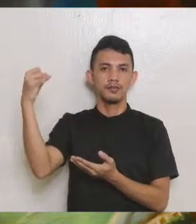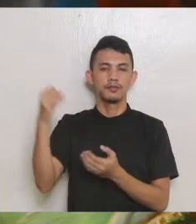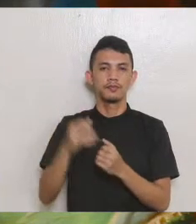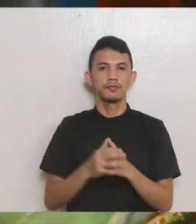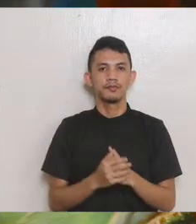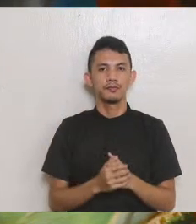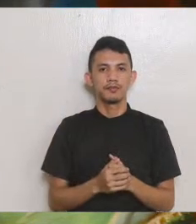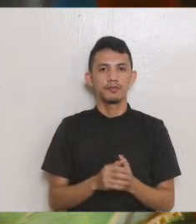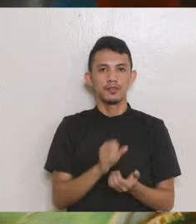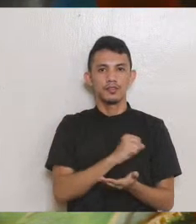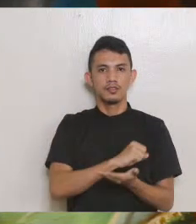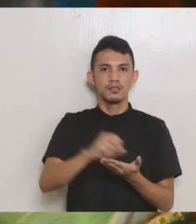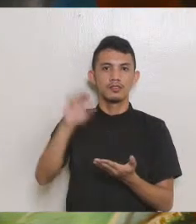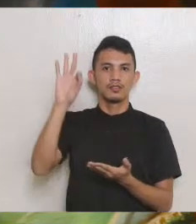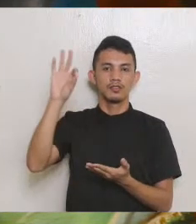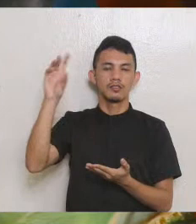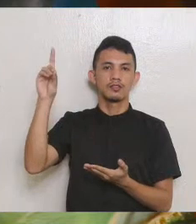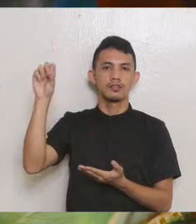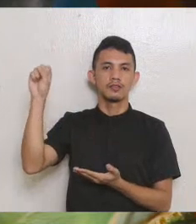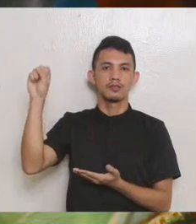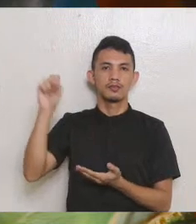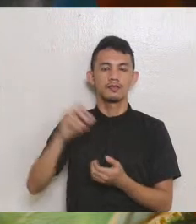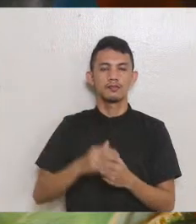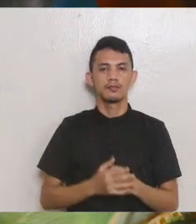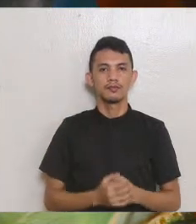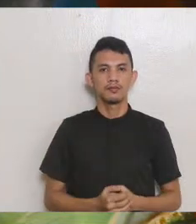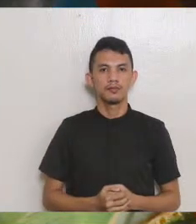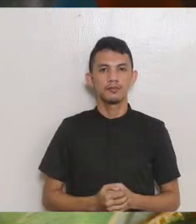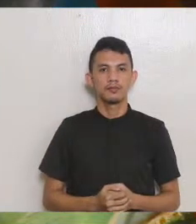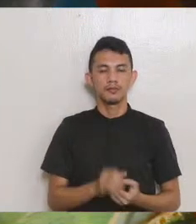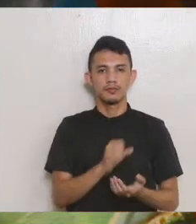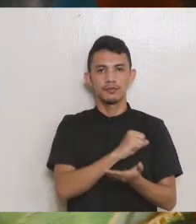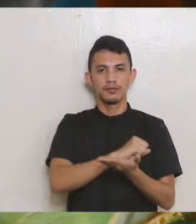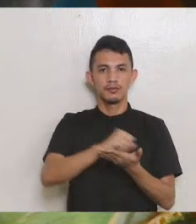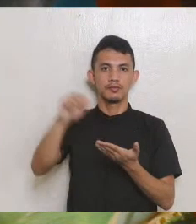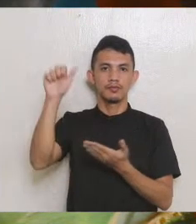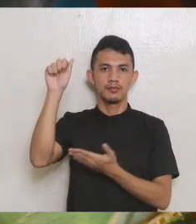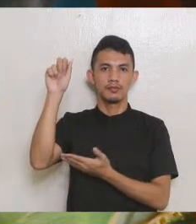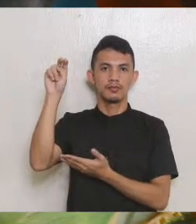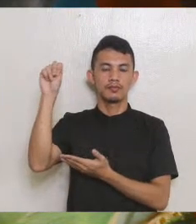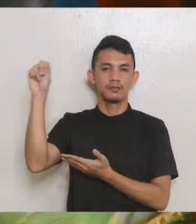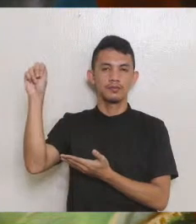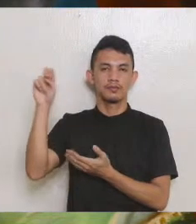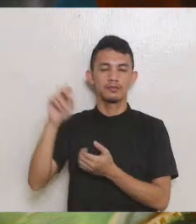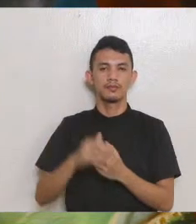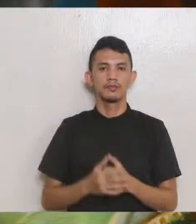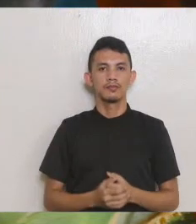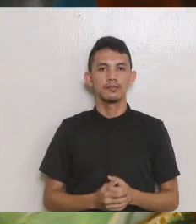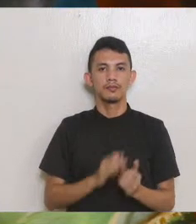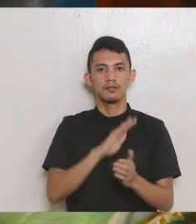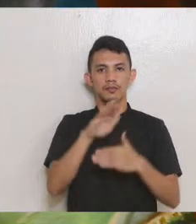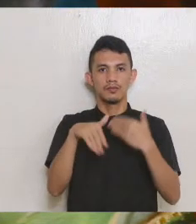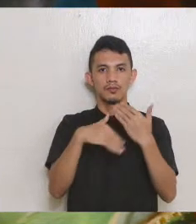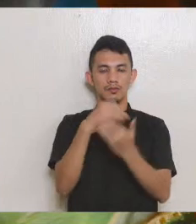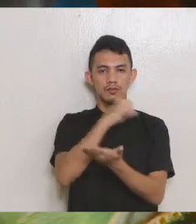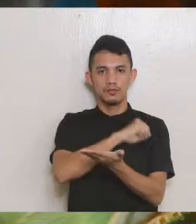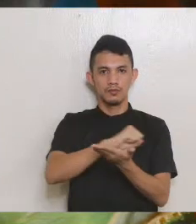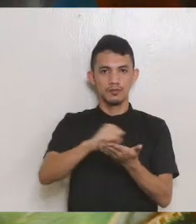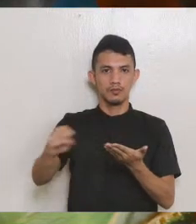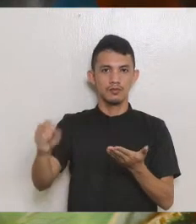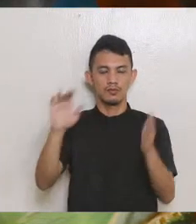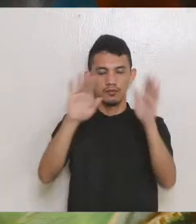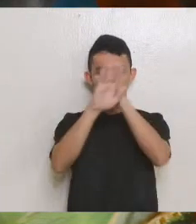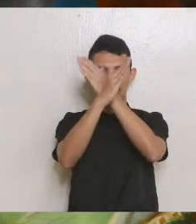kami. San Francisco de Sales, igampo mo kami. Santa Ana, igampo mo kami. Tanang mga santos sa